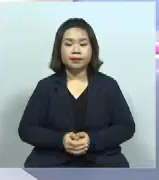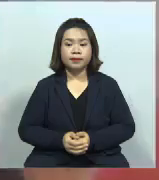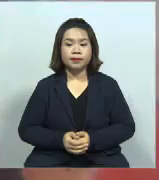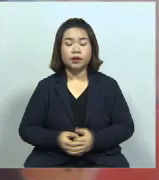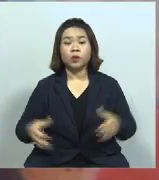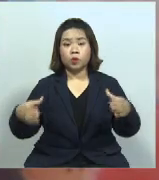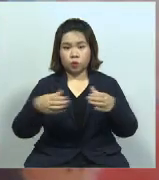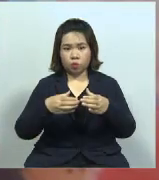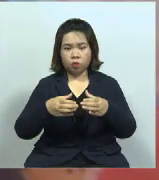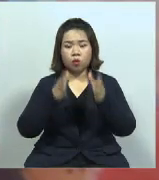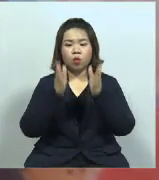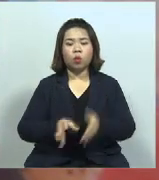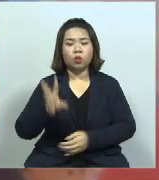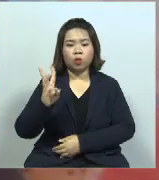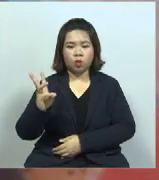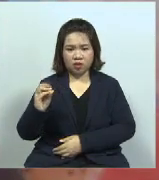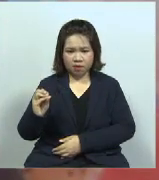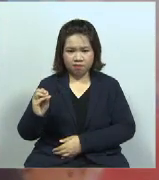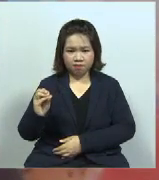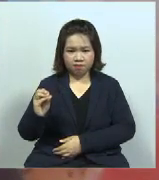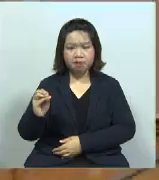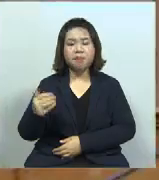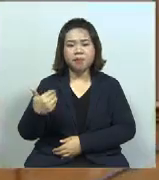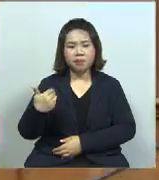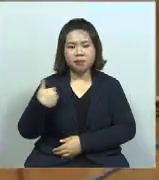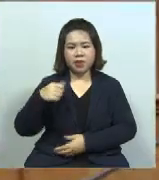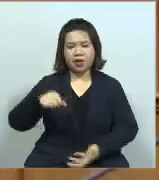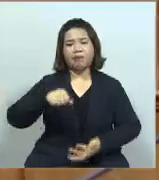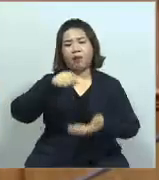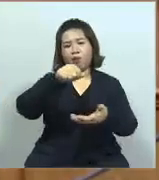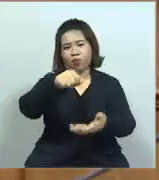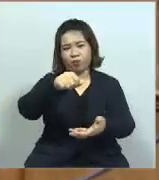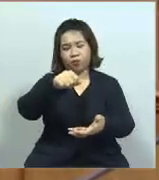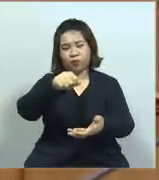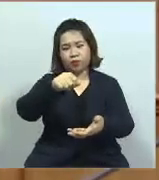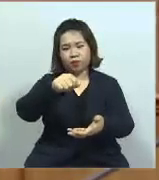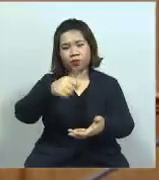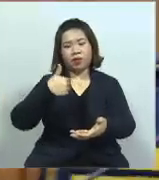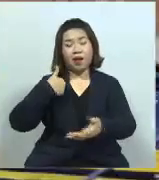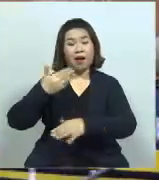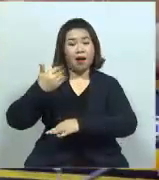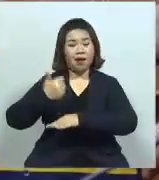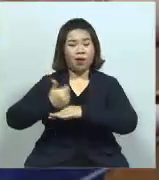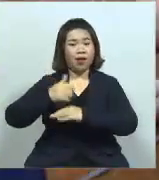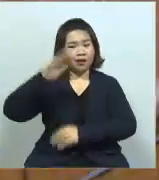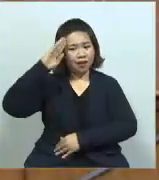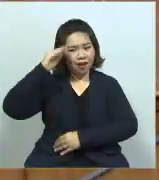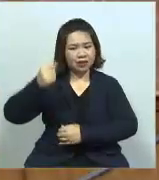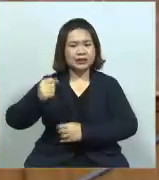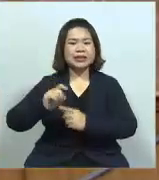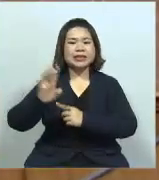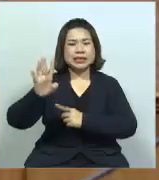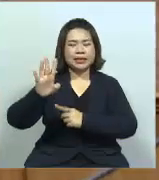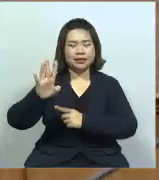ดยผู้แสวงบุญจำนวน60คนก็ได้รับมอบกระเป๋าเดินทางจากพลโทพรศักดิ์ภูลสวัสดิ์แม่ทัพภาค